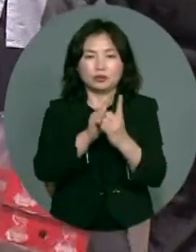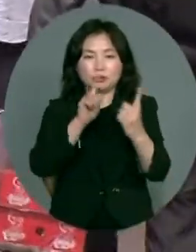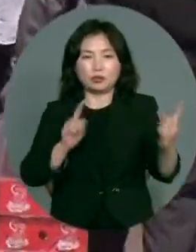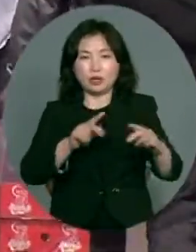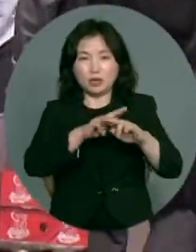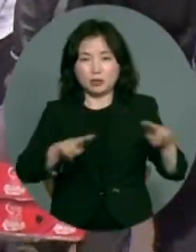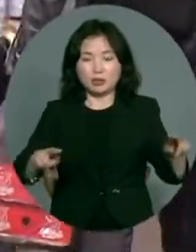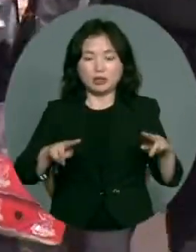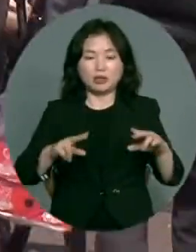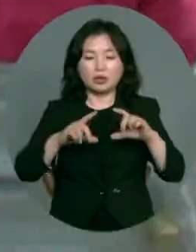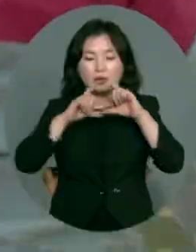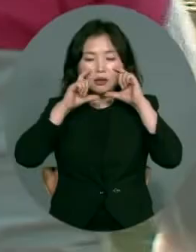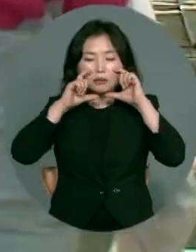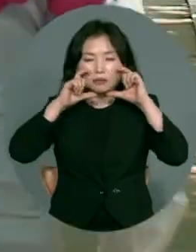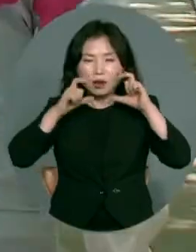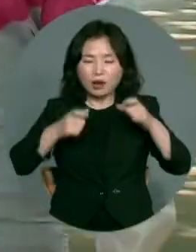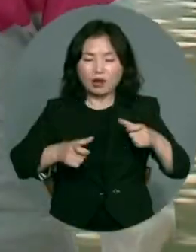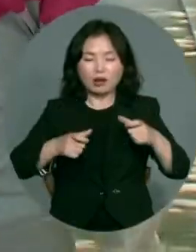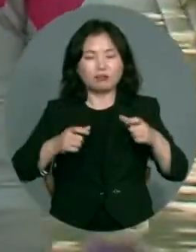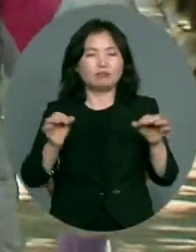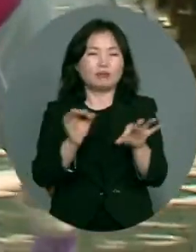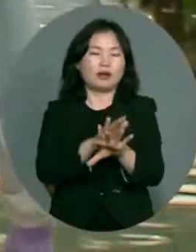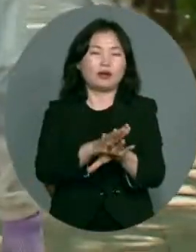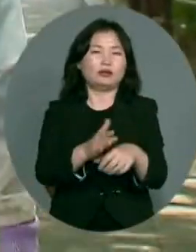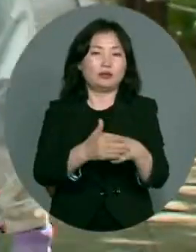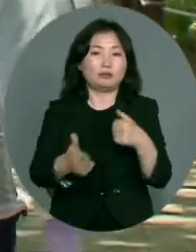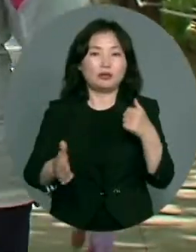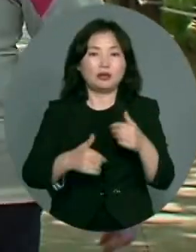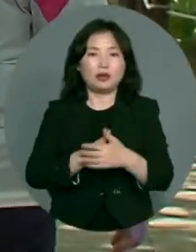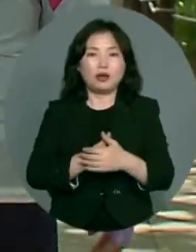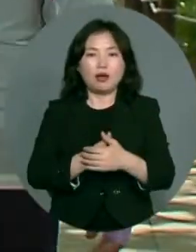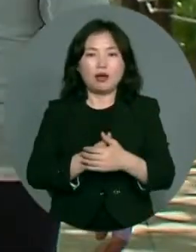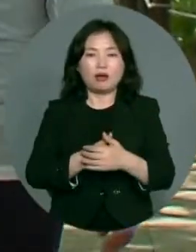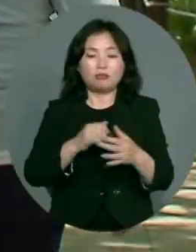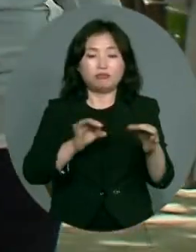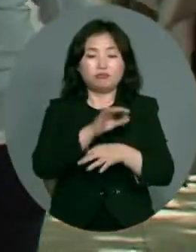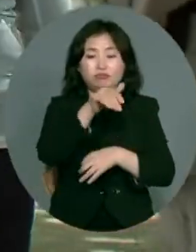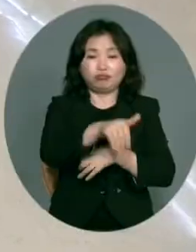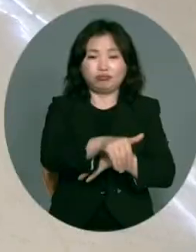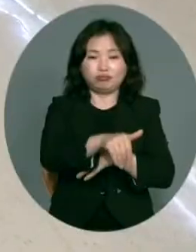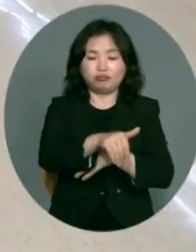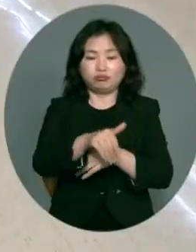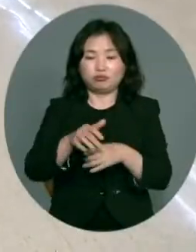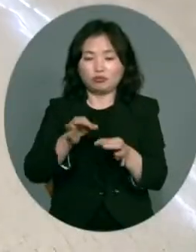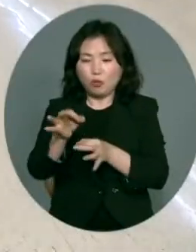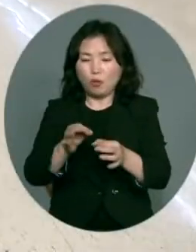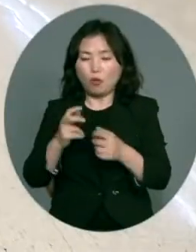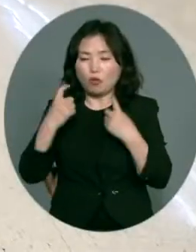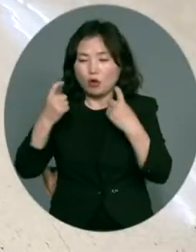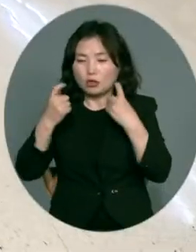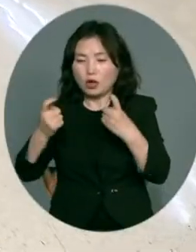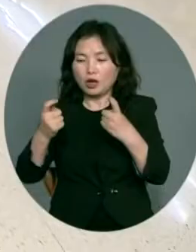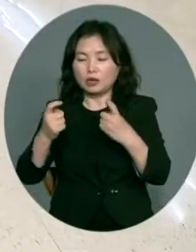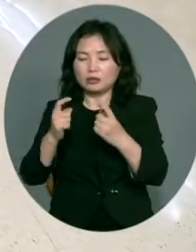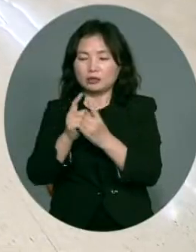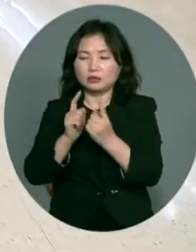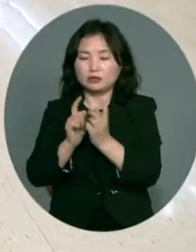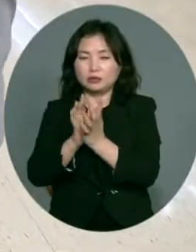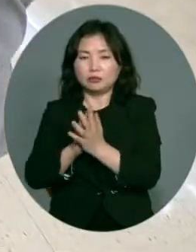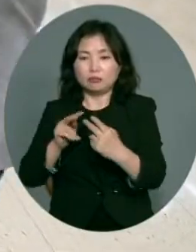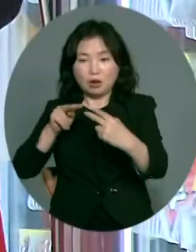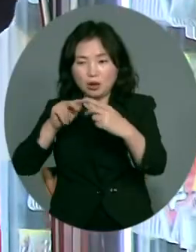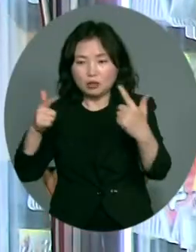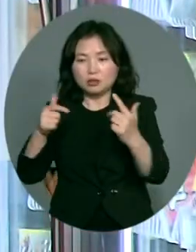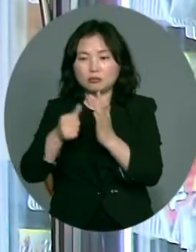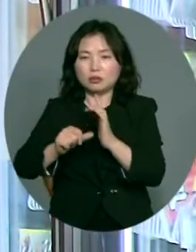해제에 이어 실외 마스크 착용 의무까지 해제되면서 장기 불황에 빠져있던 유통, 관광 등 대면 업종이 기지개를